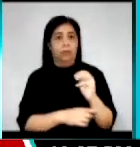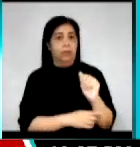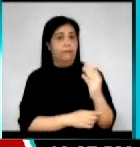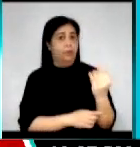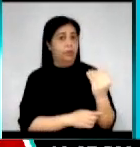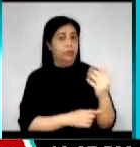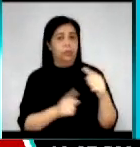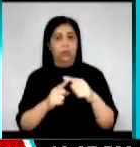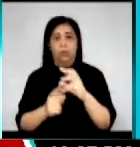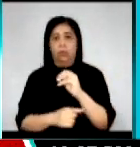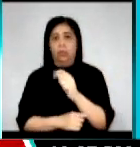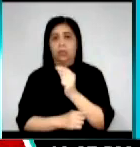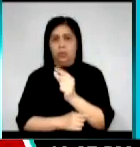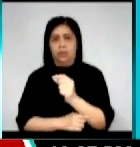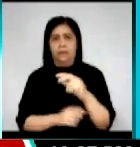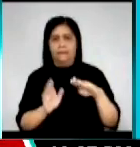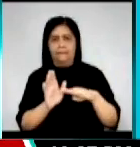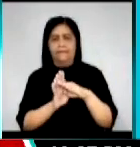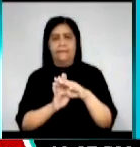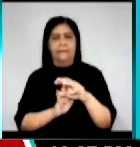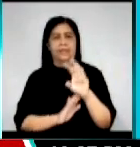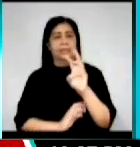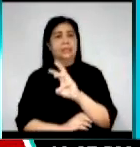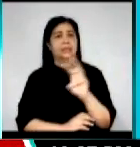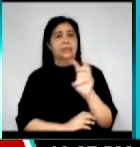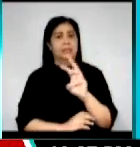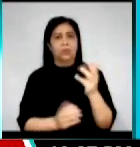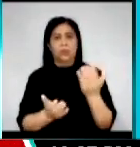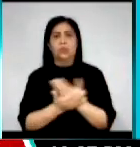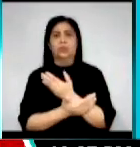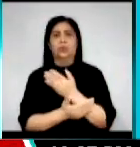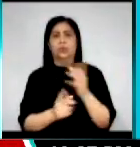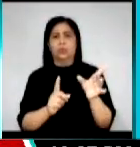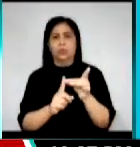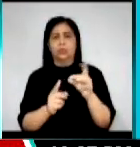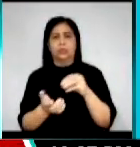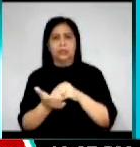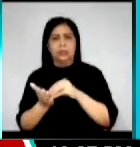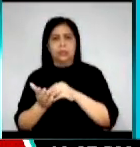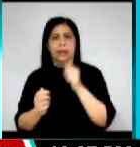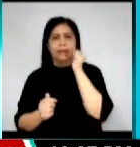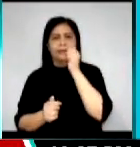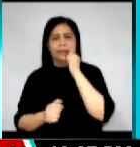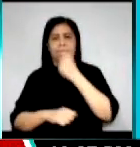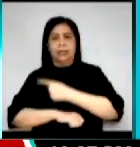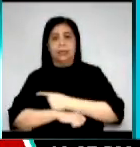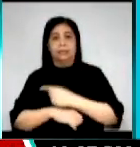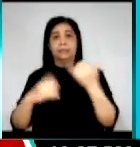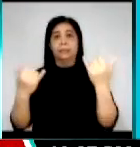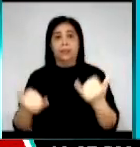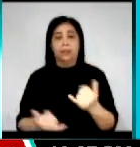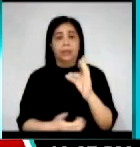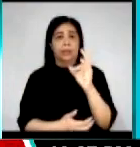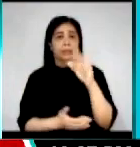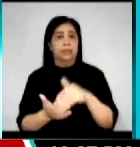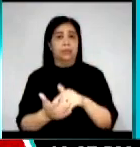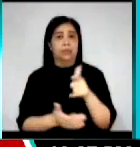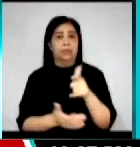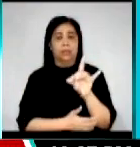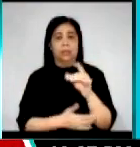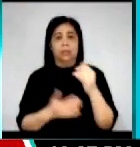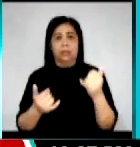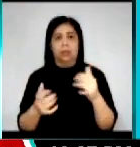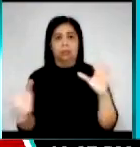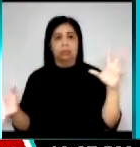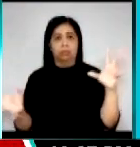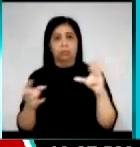20. 66 na bagong kaso ang naitatala kada araw. Sa ngayon, 7,028 na ang kabuuang kaso